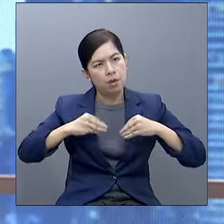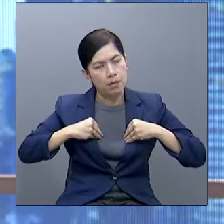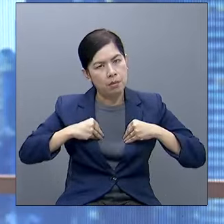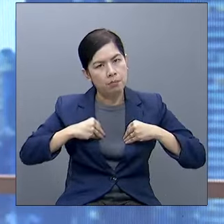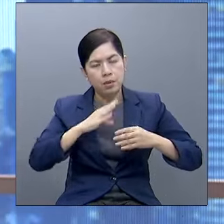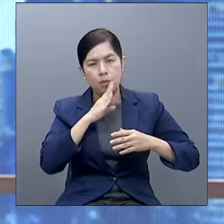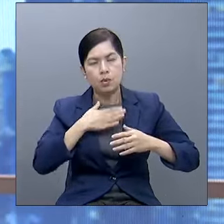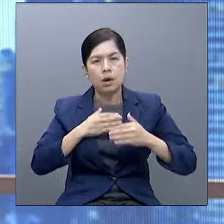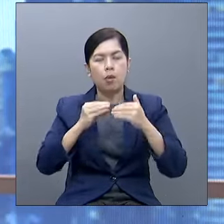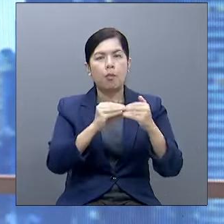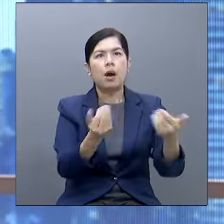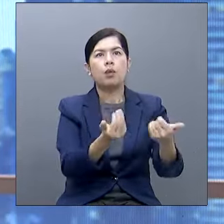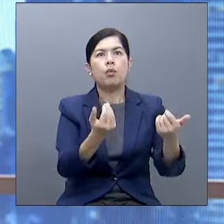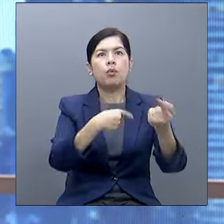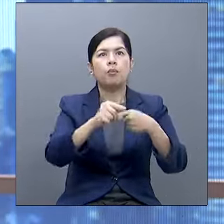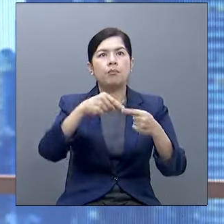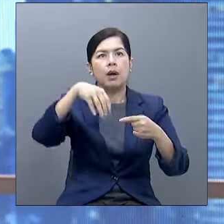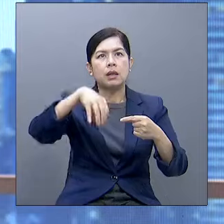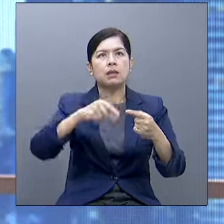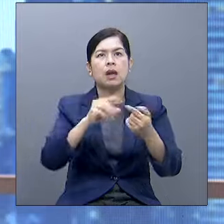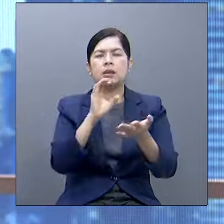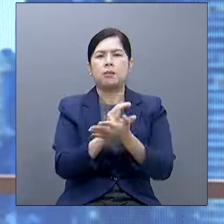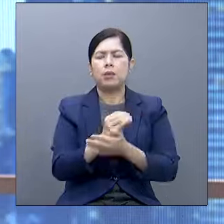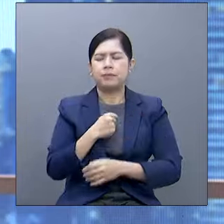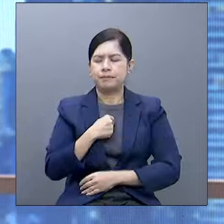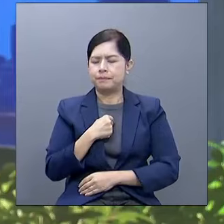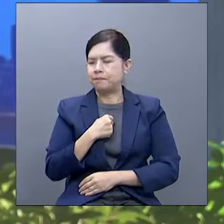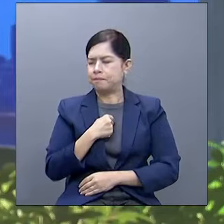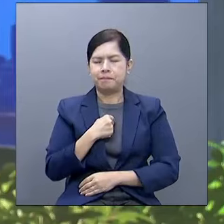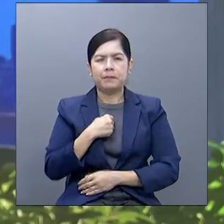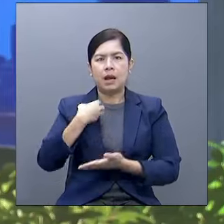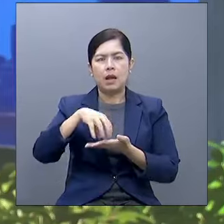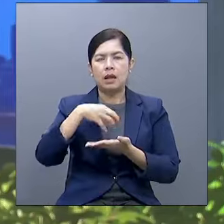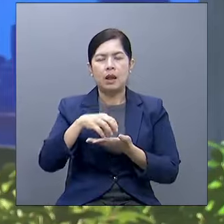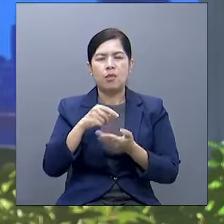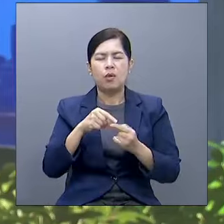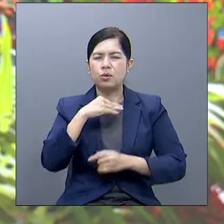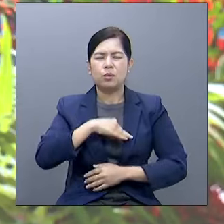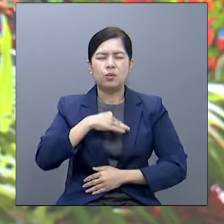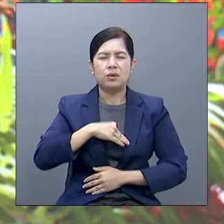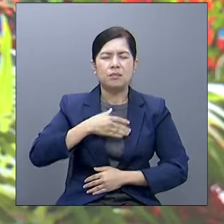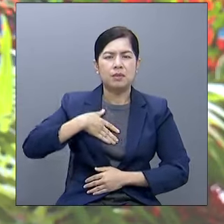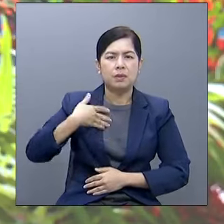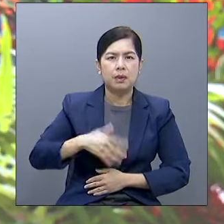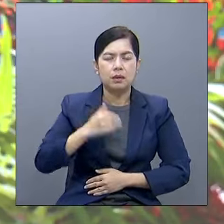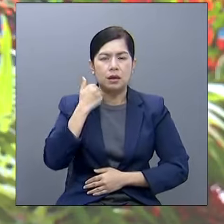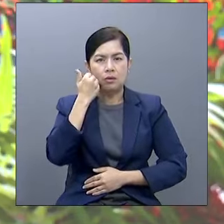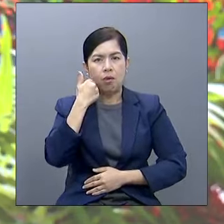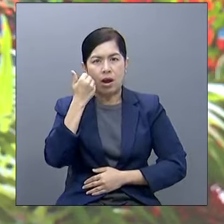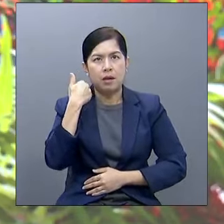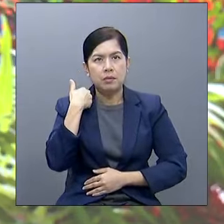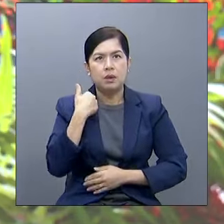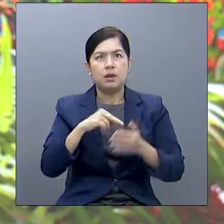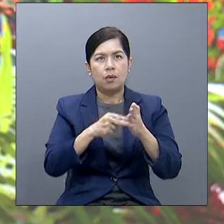ะพาลูกแล้วจูงมือไปที่สถานีตำรวจ ไม่มี ใครไม่มีใครกล้าเล่า คือมันเป็นแผนในใจเด็กด้วยนะ ยิ่งเล่าบางทีมันเล่ามากกว่า1ครั้งมันยิ่ง